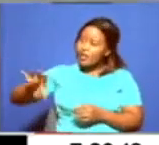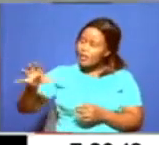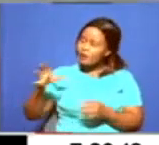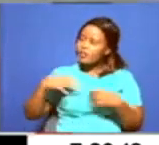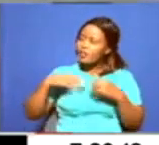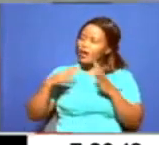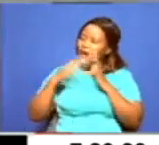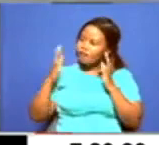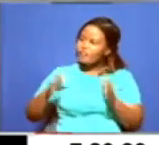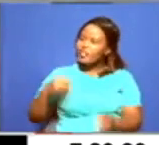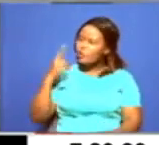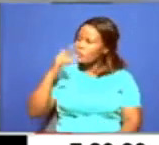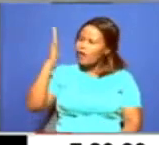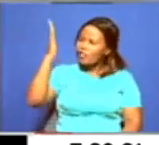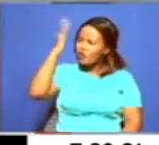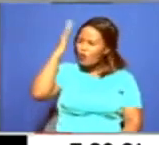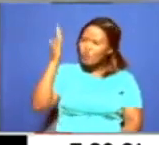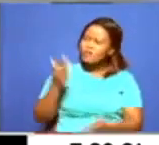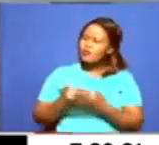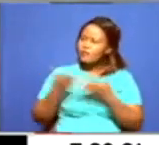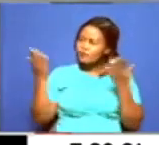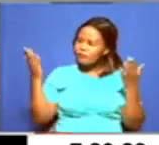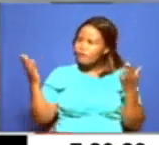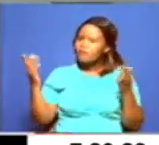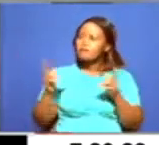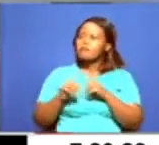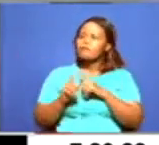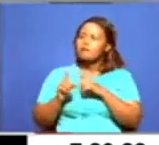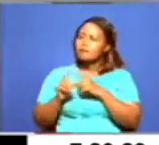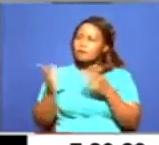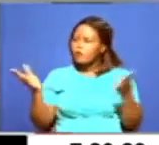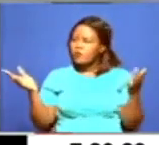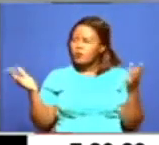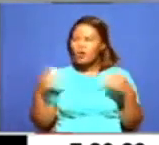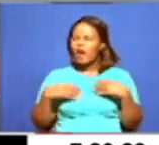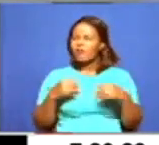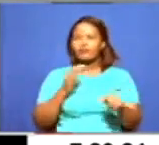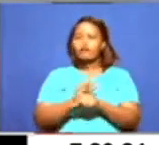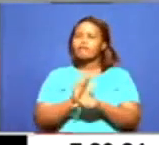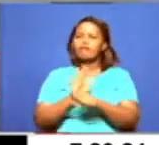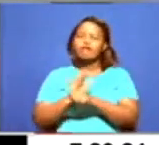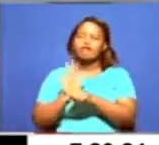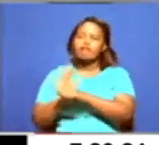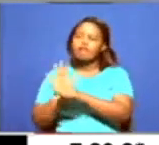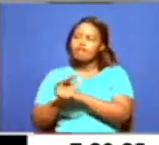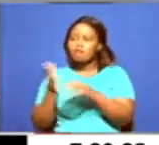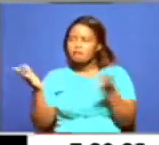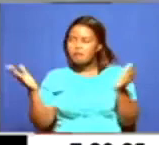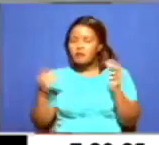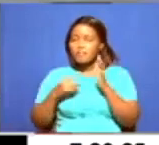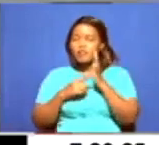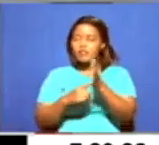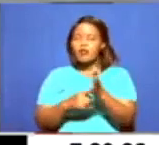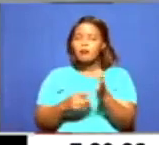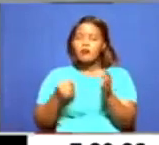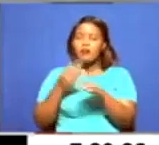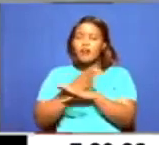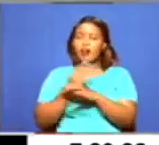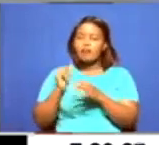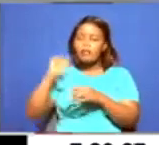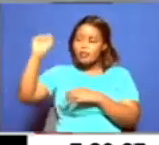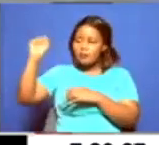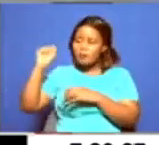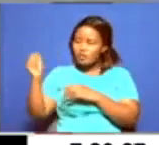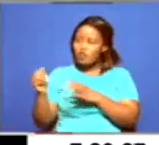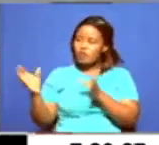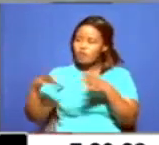sana. Na pia inasemekana pia kuna mengi, hususan baada ya miungano hii ya kisiasa ya kujidhihirisha. Kwa